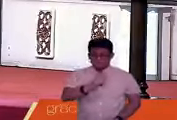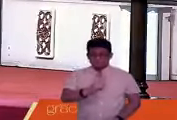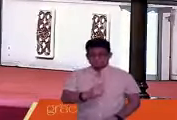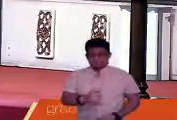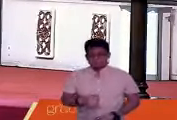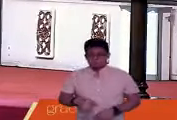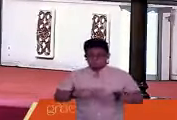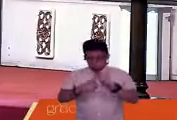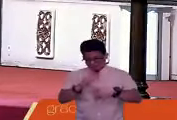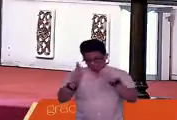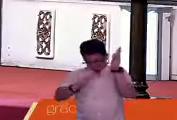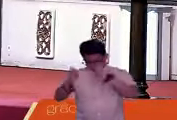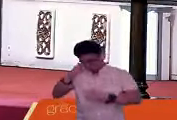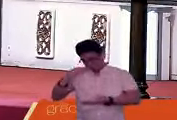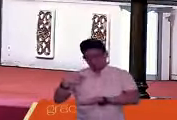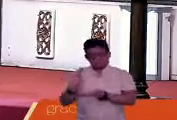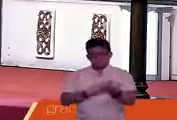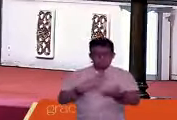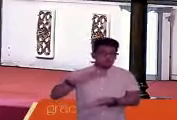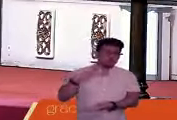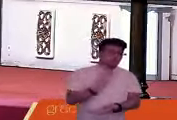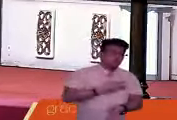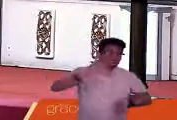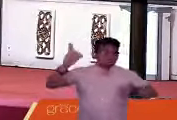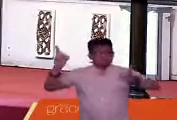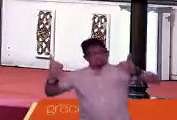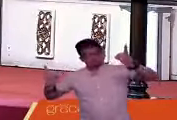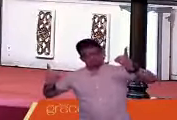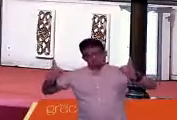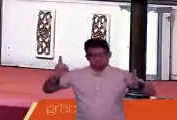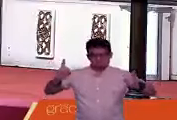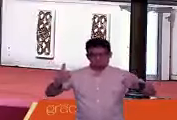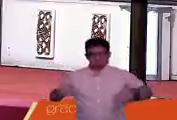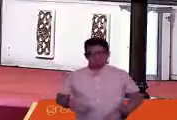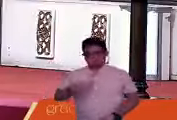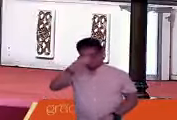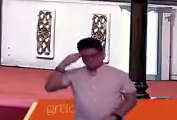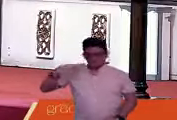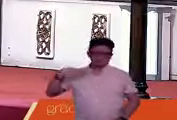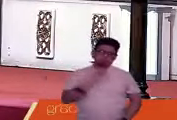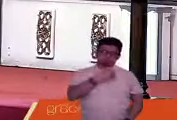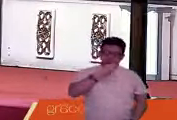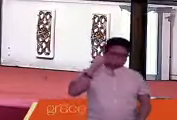Ang problema ka nato, we doubt because we don't understand.